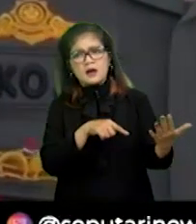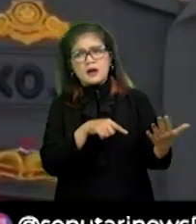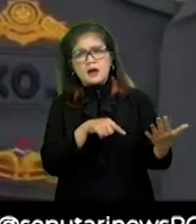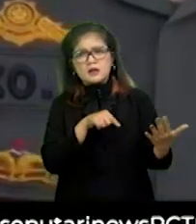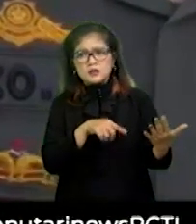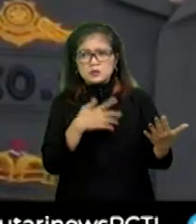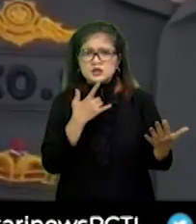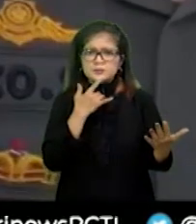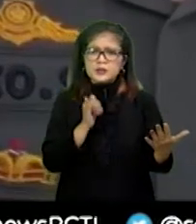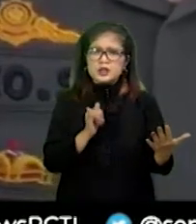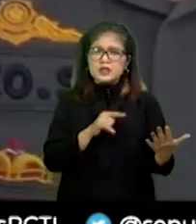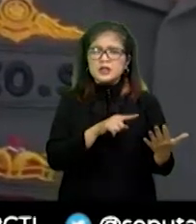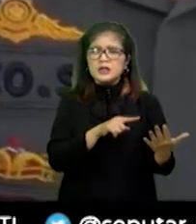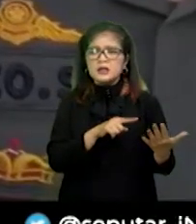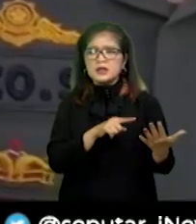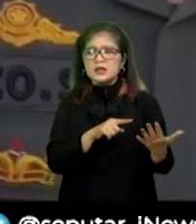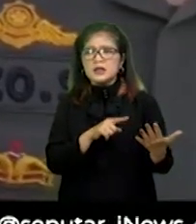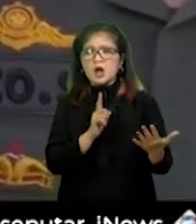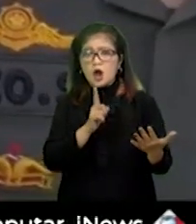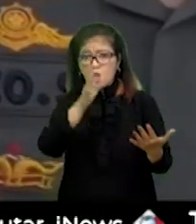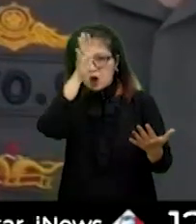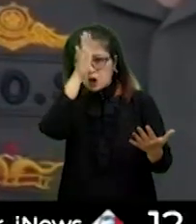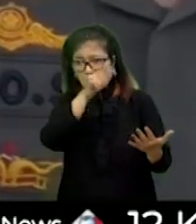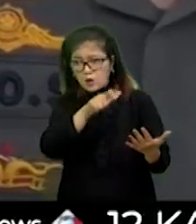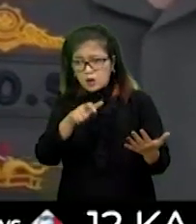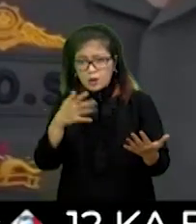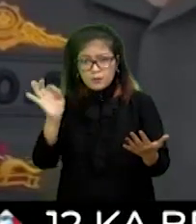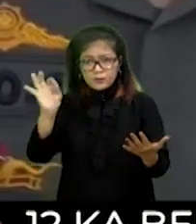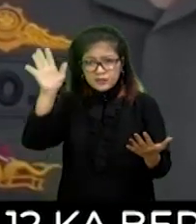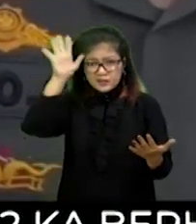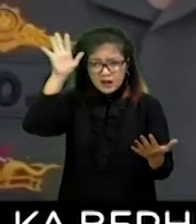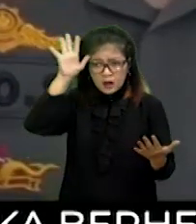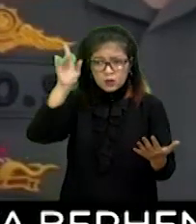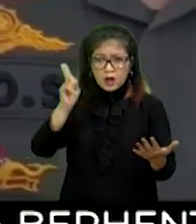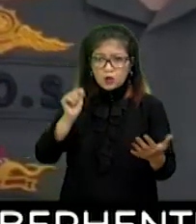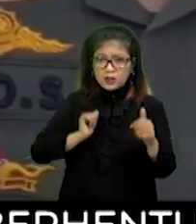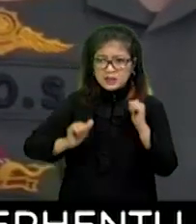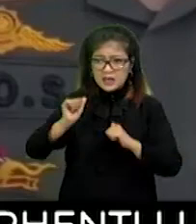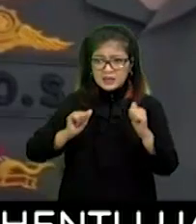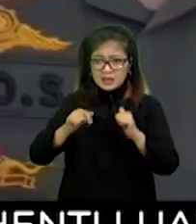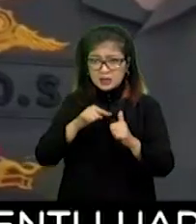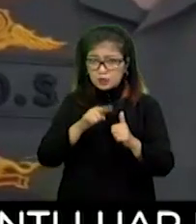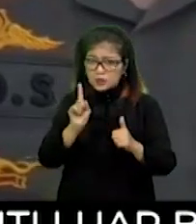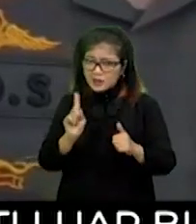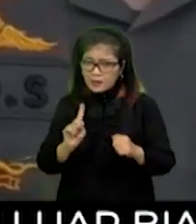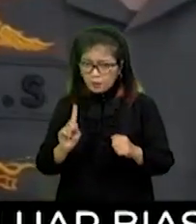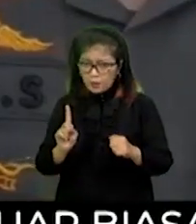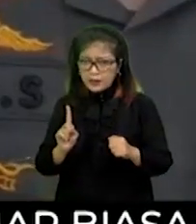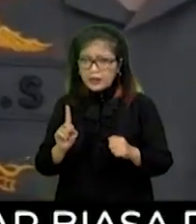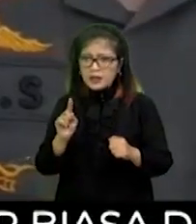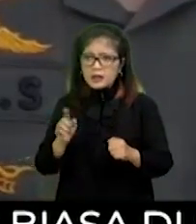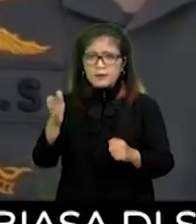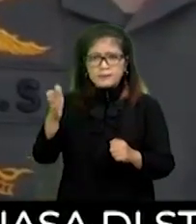kepada mereka-mereka yang mungkin belum tahu bahwa kegiatan itu dilarang untuk